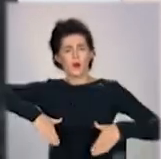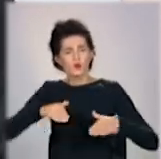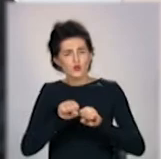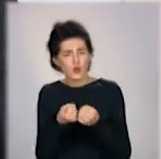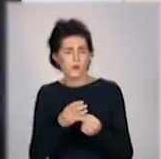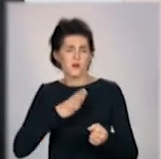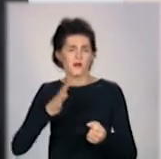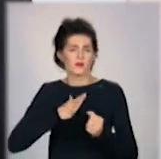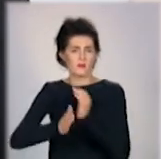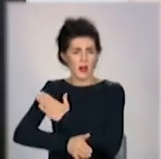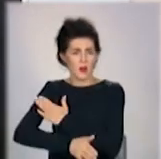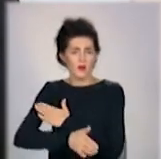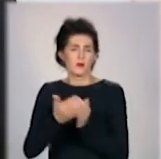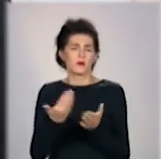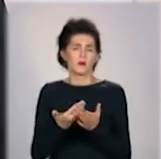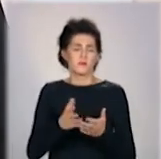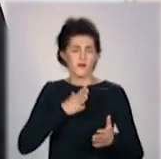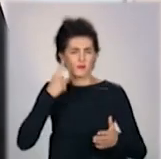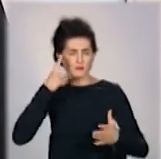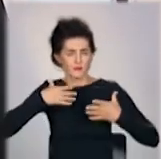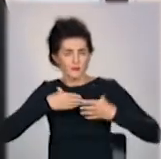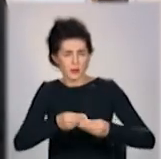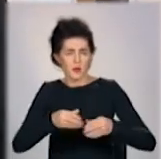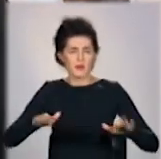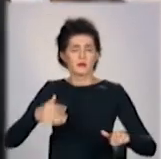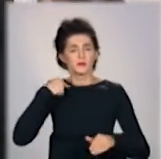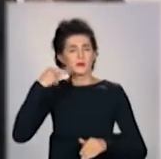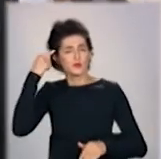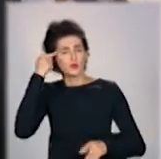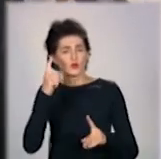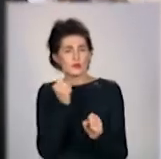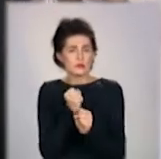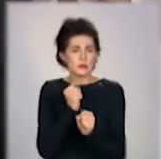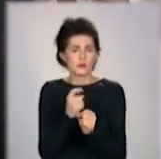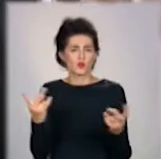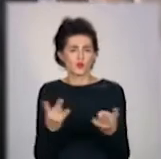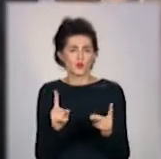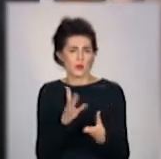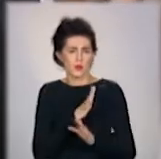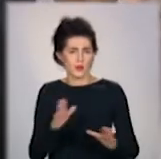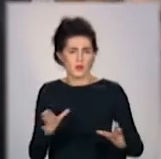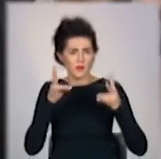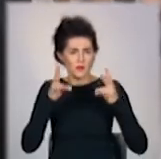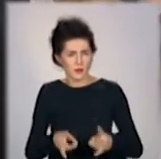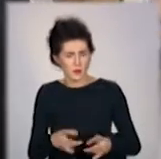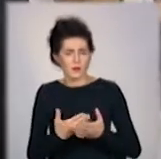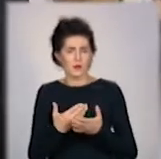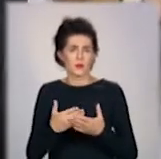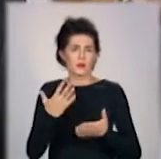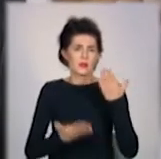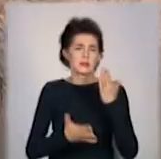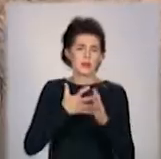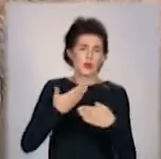там, ну ще якось. І тому вже тоді думав, ну треба щось робити, бо це або буде скло розбите, або